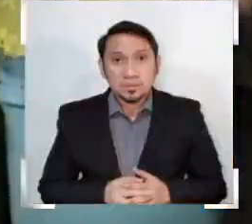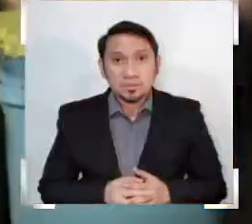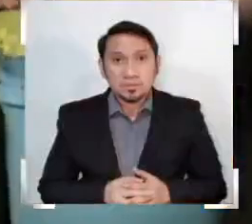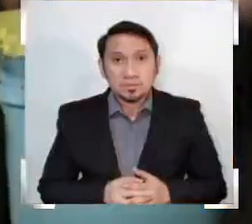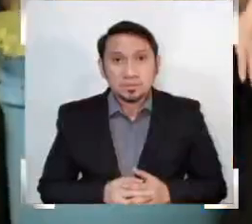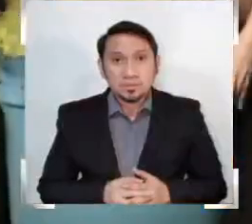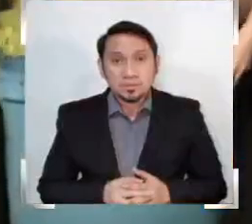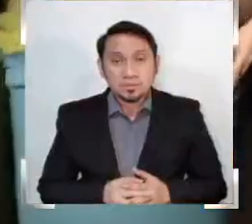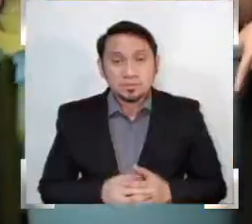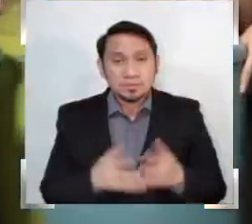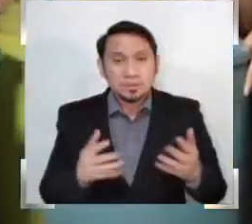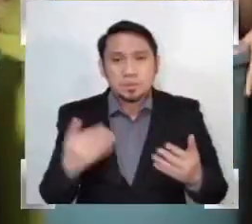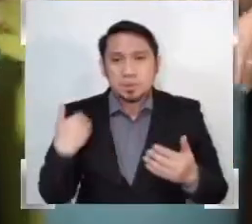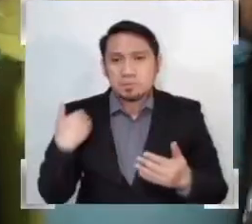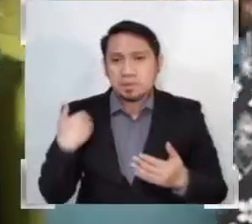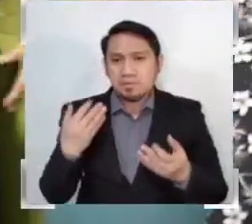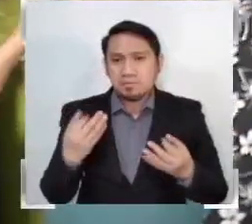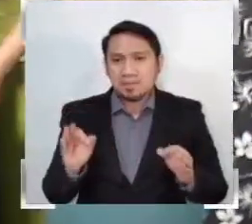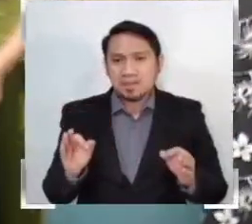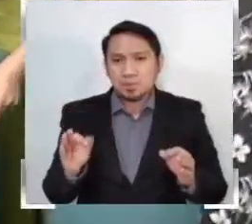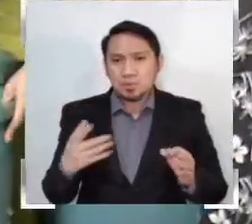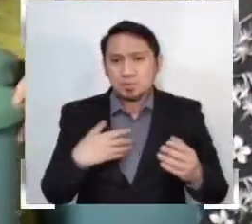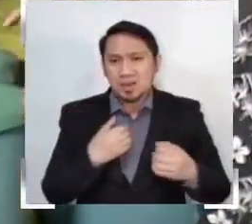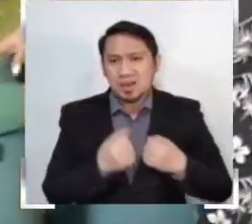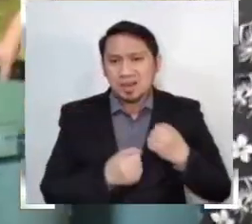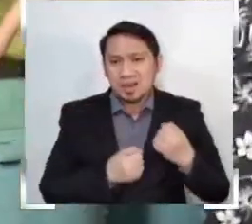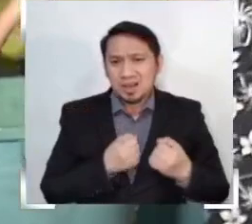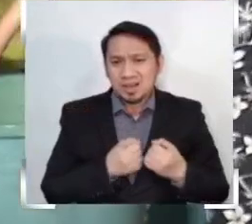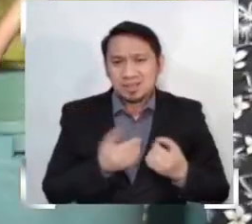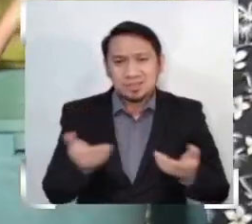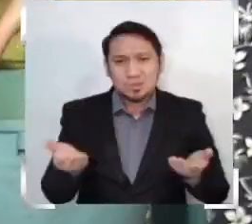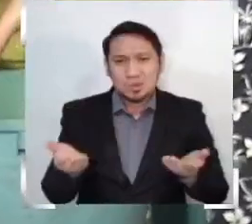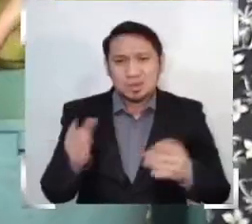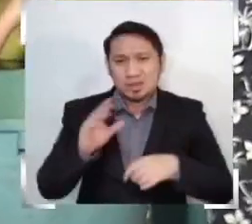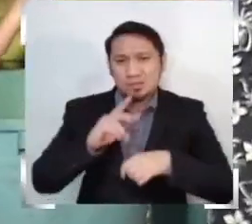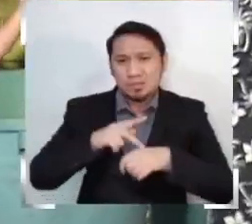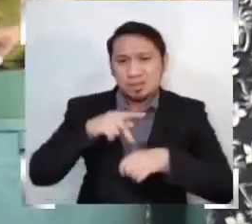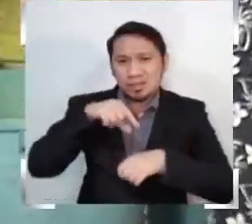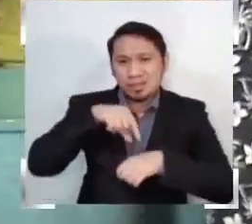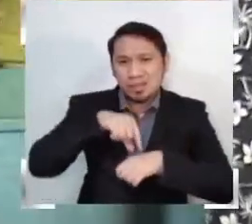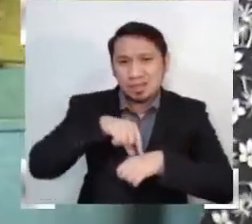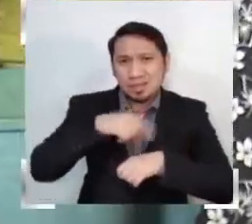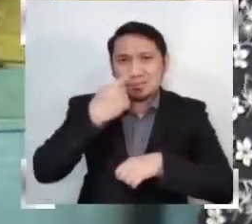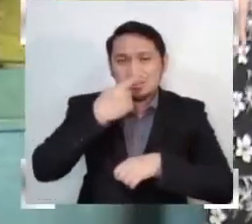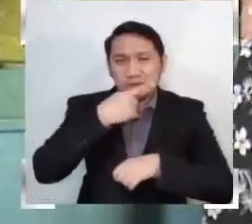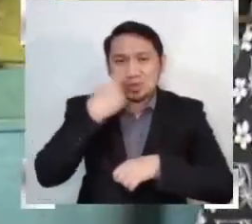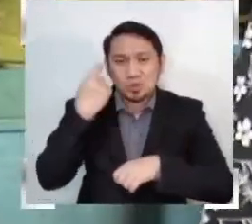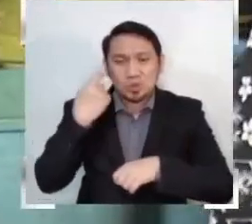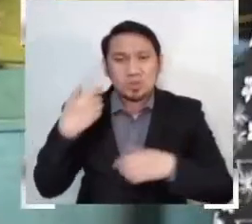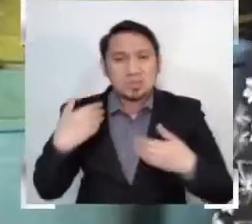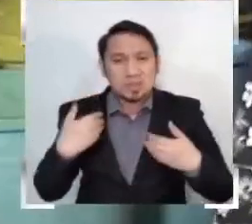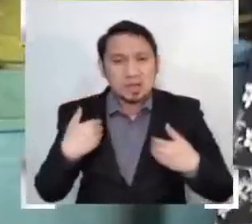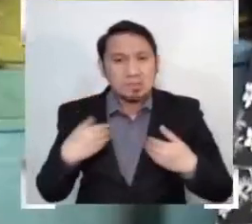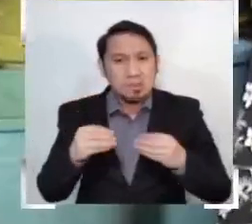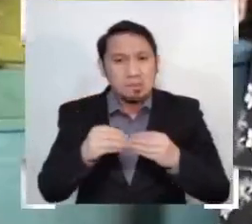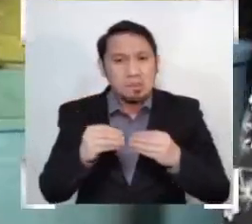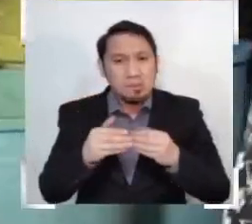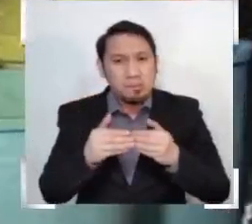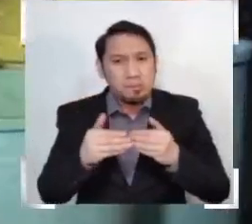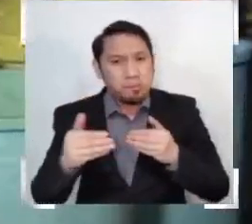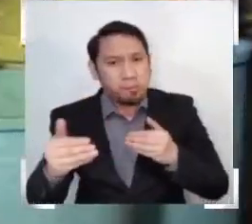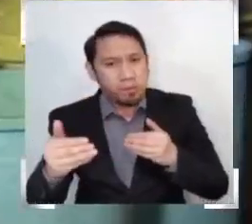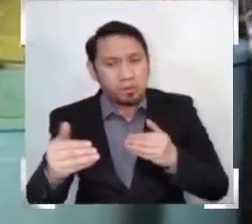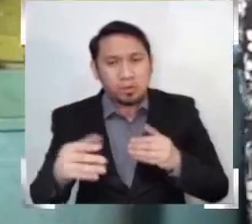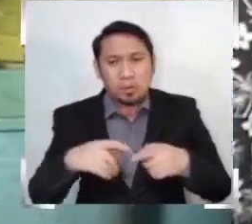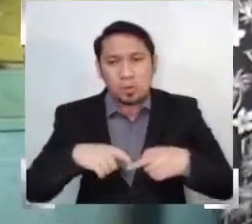Igan, hindi pa tapos ang kalbaryo ng mga taga San Antonio, Parañaque City dahil sa pinalawig na water service interruption ng Maynilad.